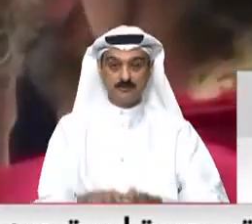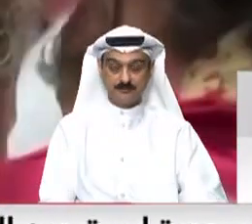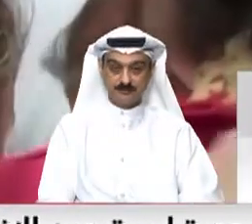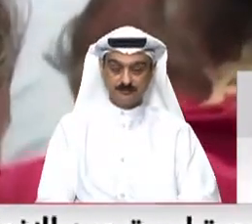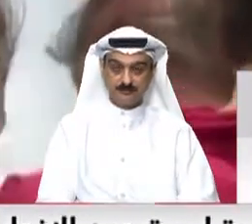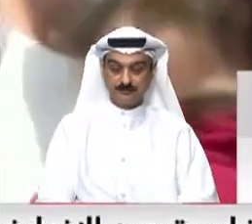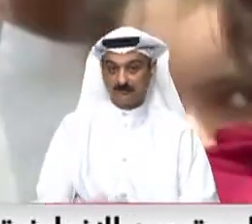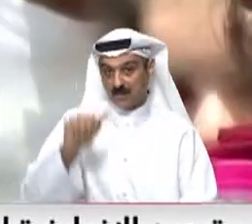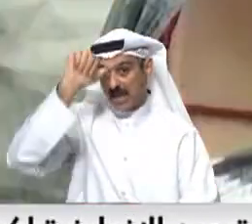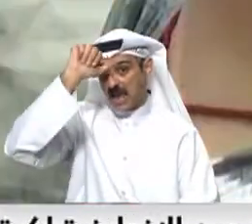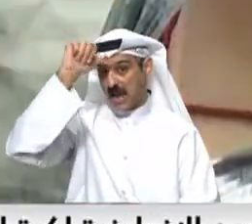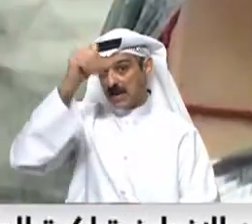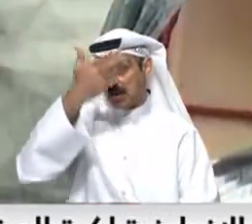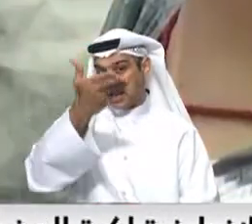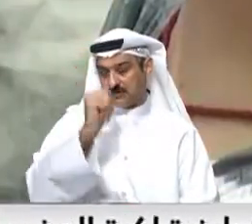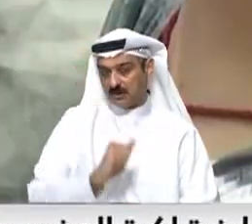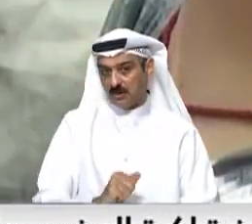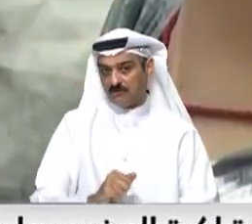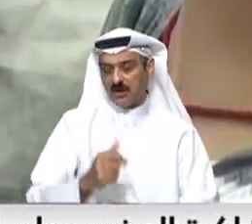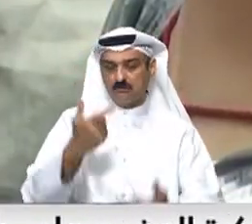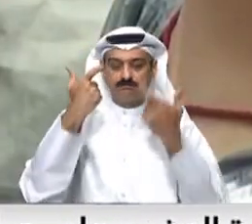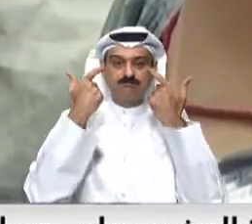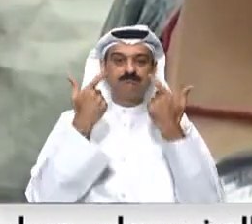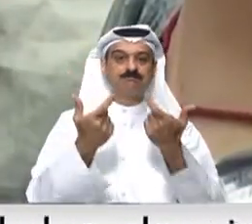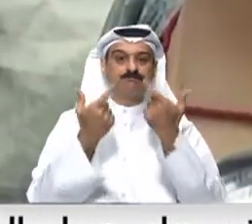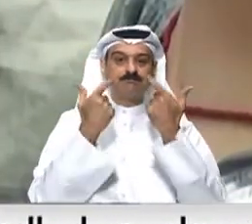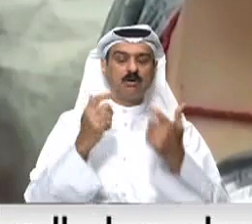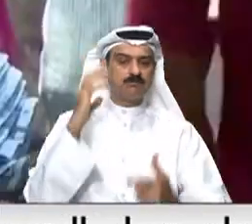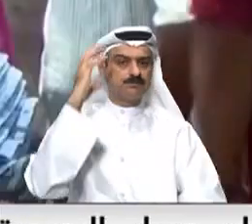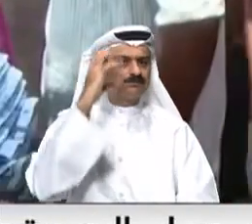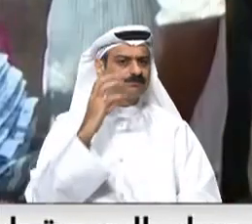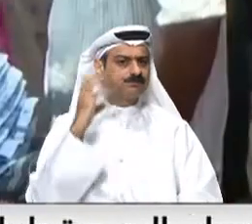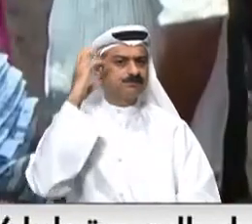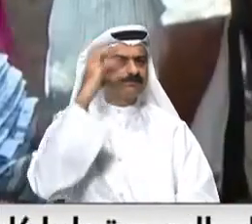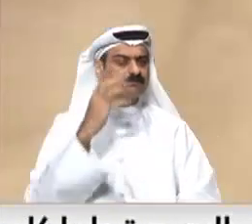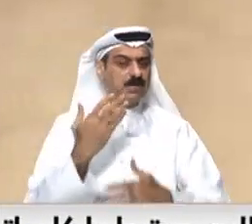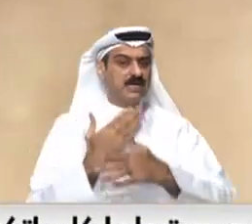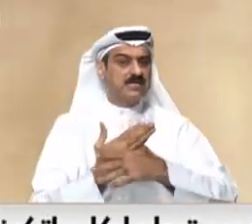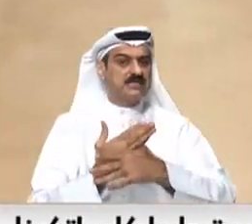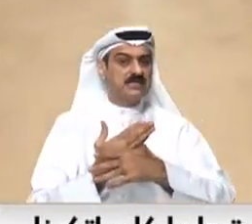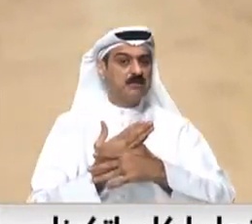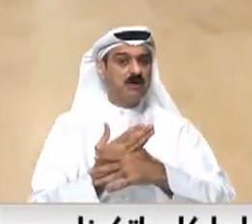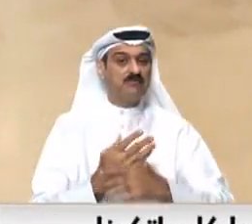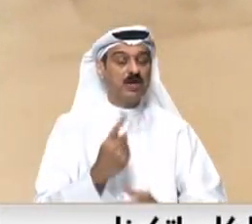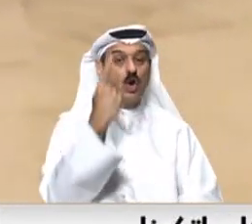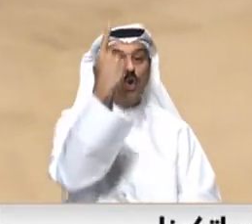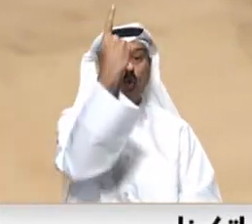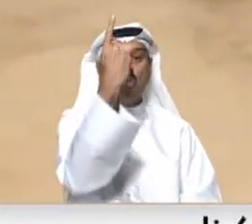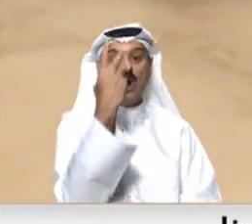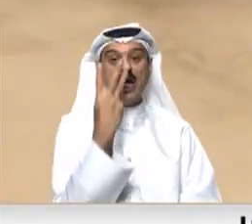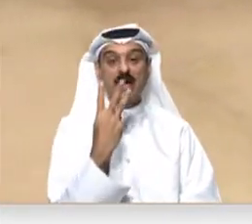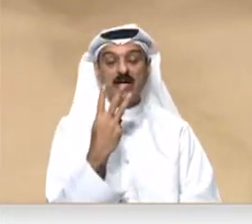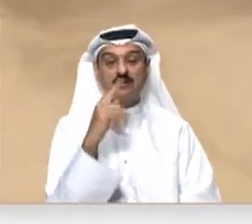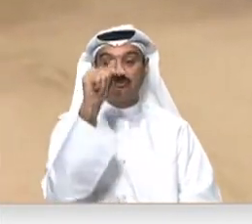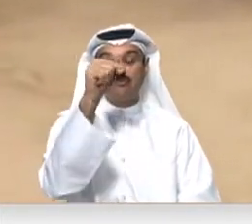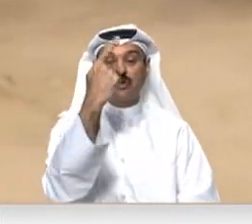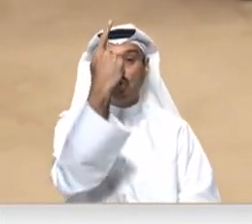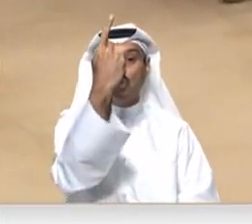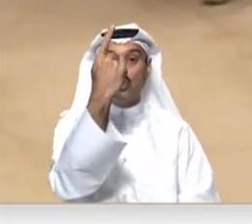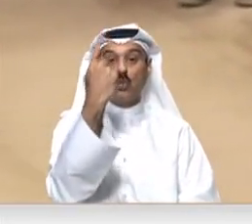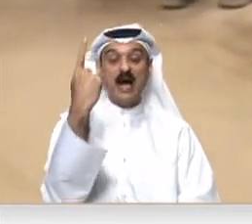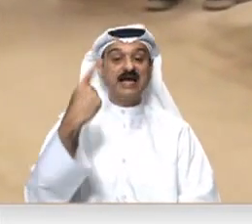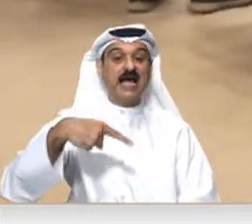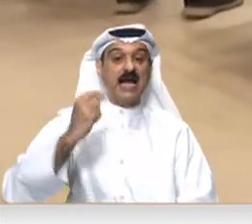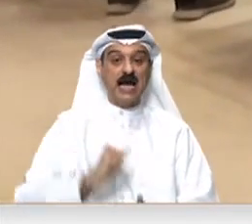الهند تدق ناقوس الخطر وتكشه عن قلقها البالغ باصابه عشر سكانها بمرض السكري في البلد المعروف